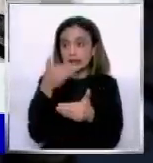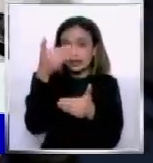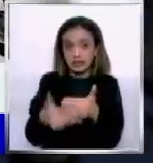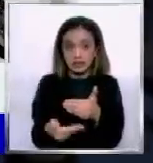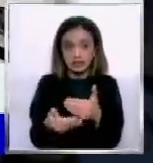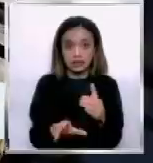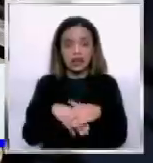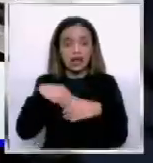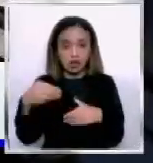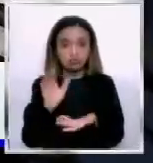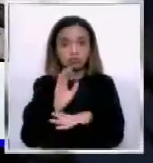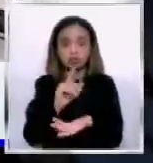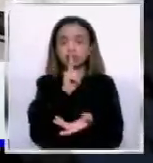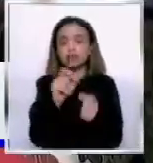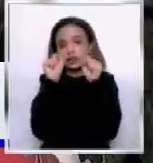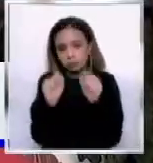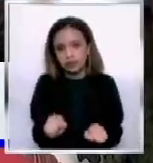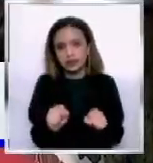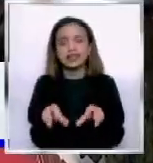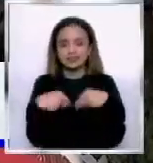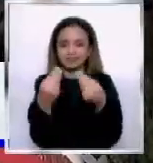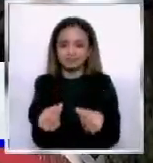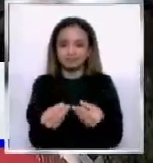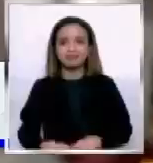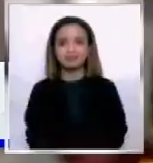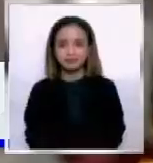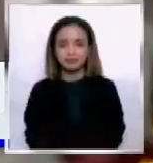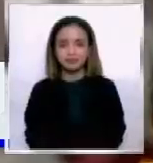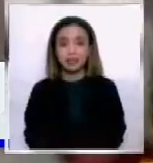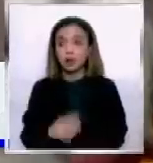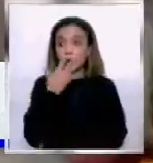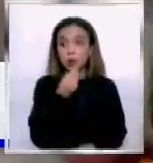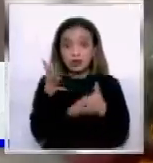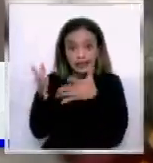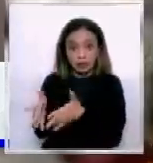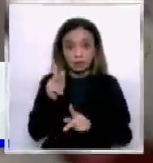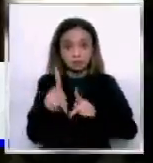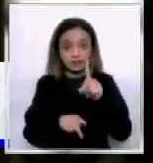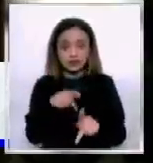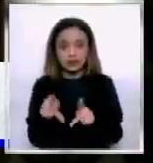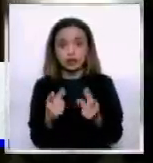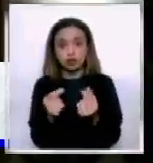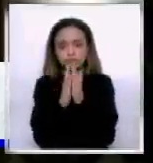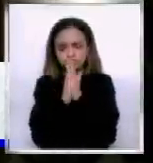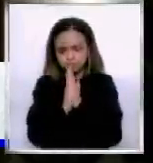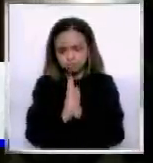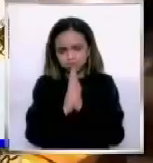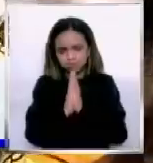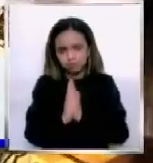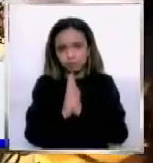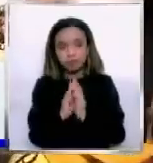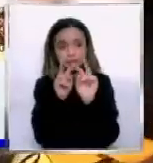hari, talaga maibigay na natin ito sa inyo. Ang mga naiwang deboto, mataimtim na lang na nagdasal habang tinatanaw ang